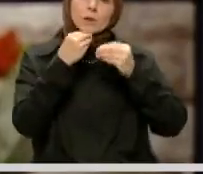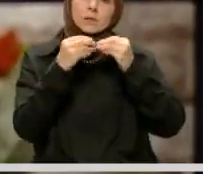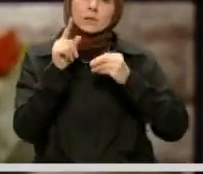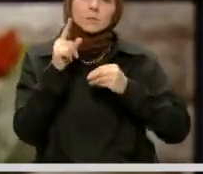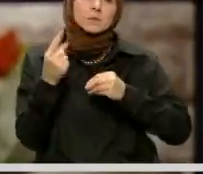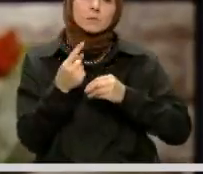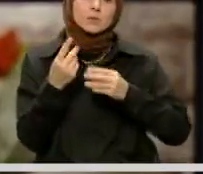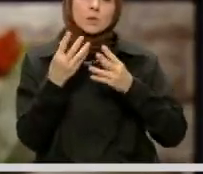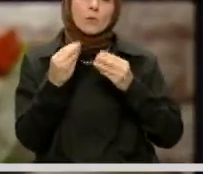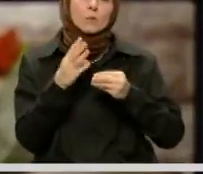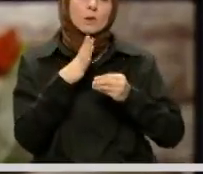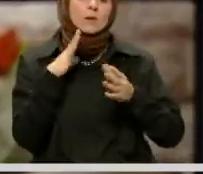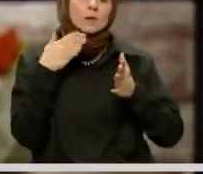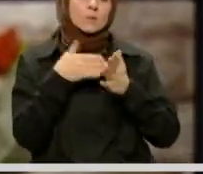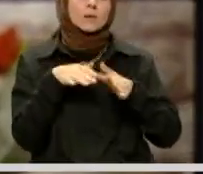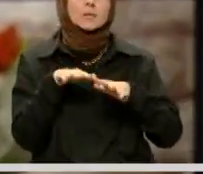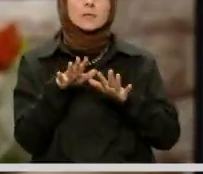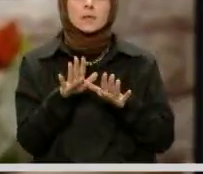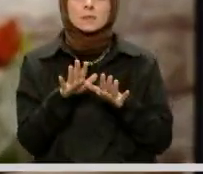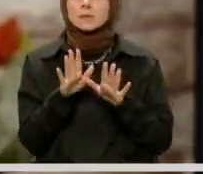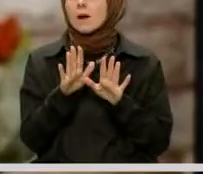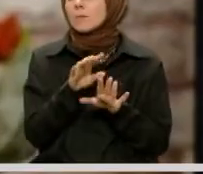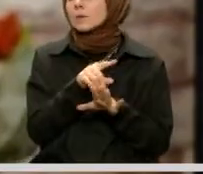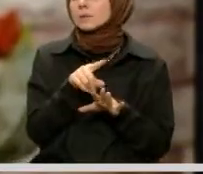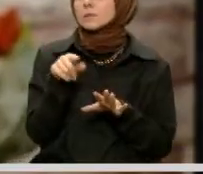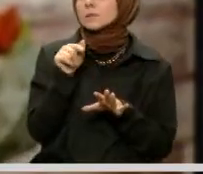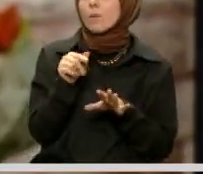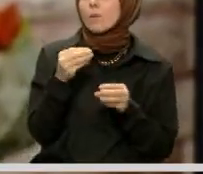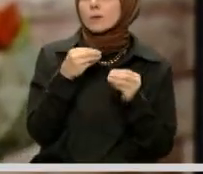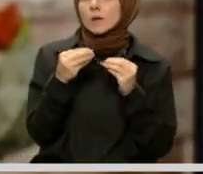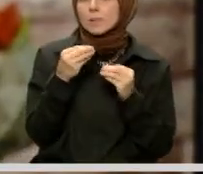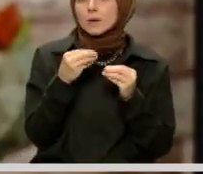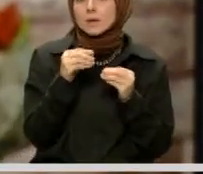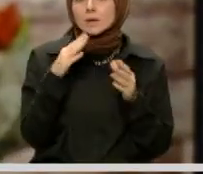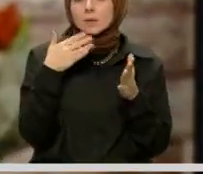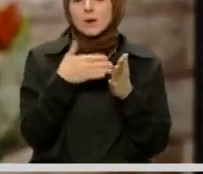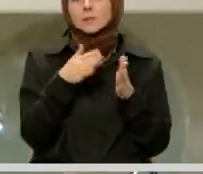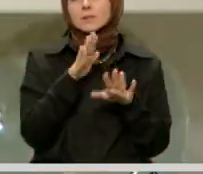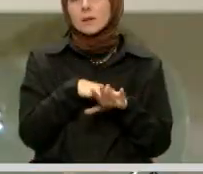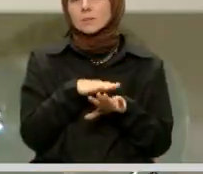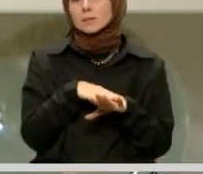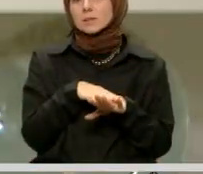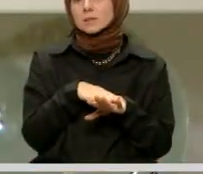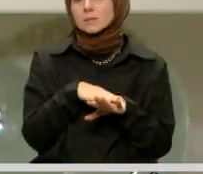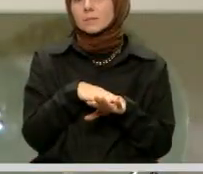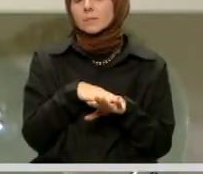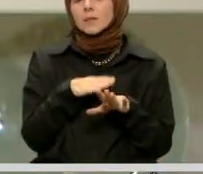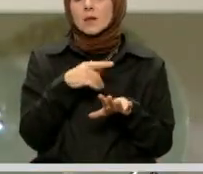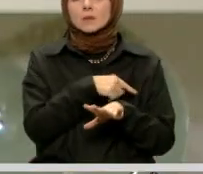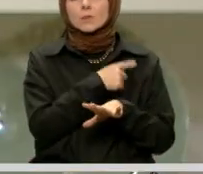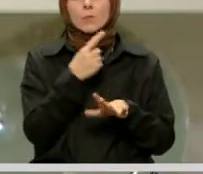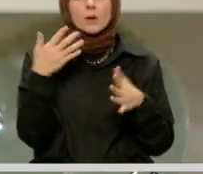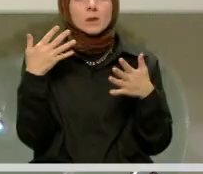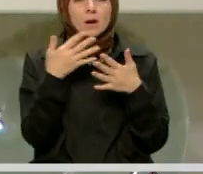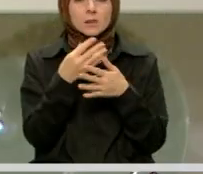Yani ibadet değildir aslında yeme içme. Ama siz o yeme içmeyi ibadete dönüştürdünüz. Sıradan akşam